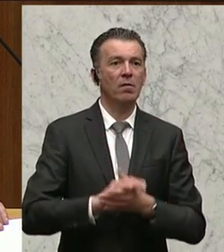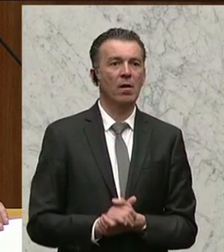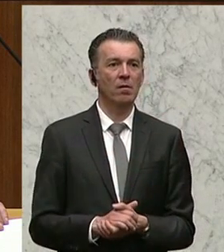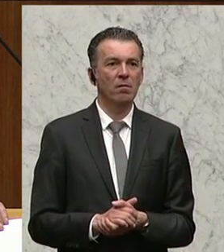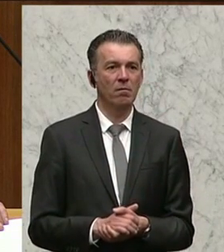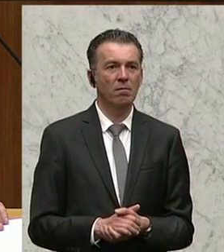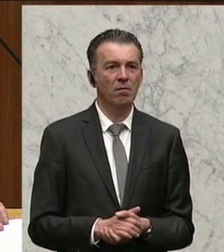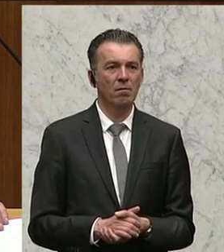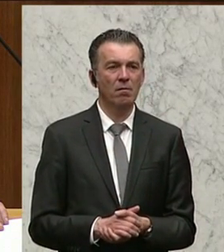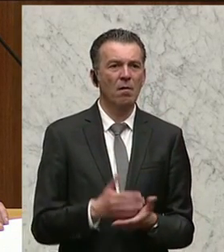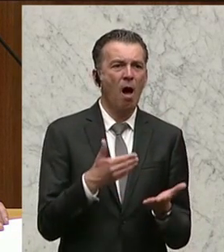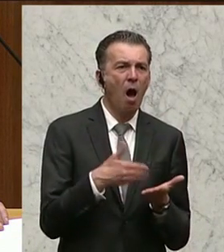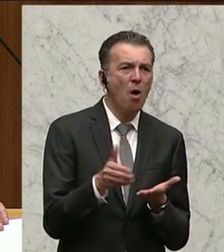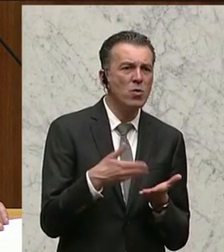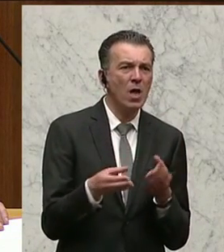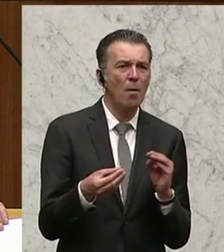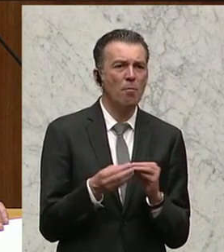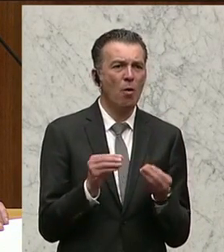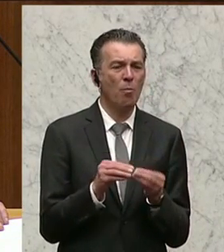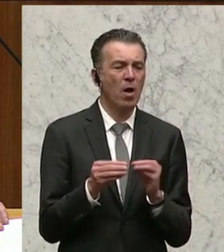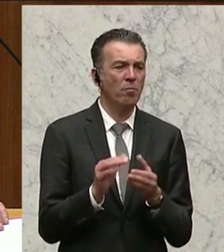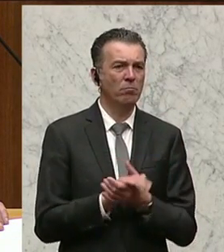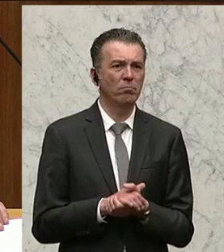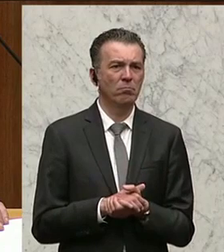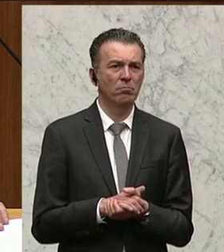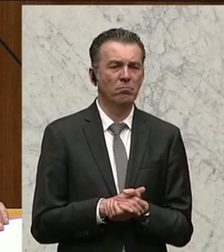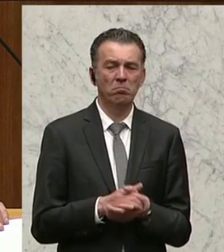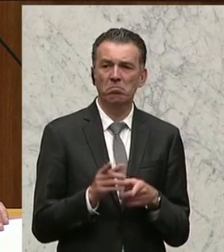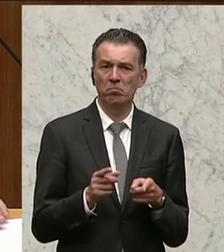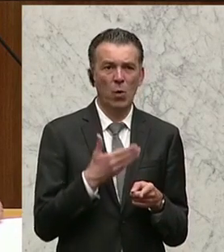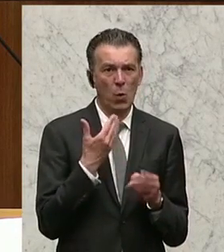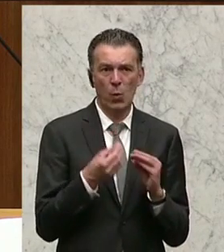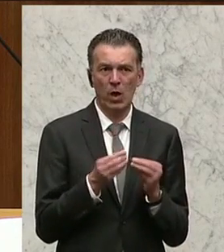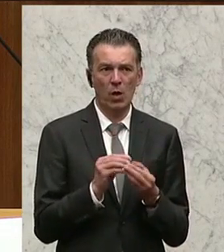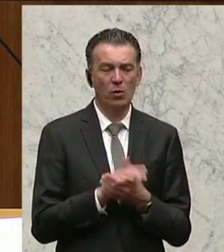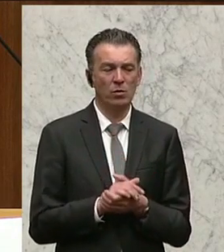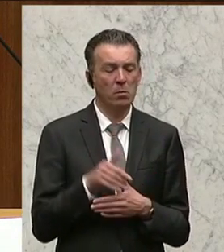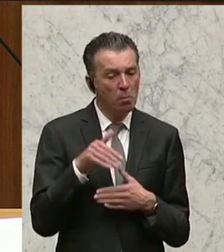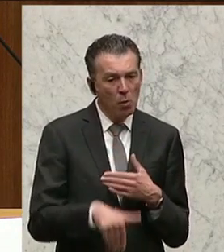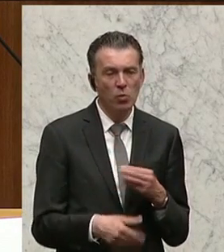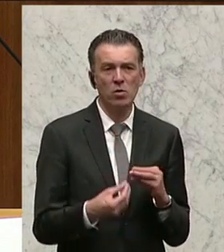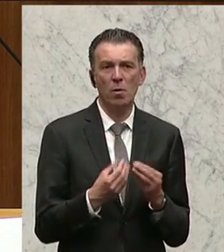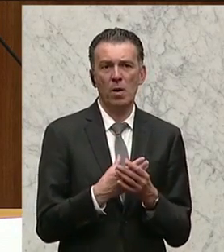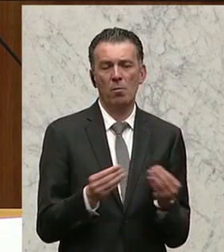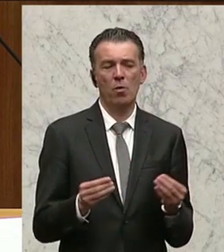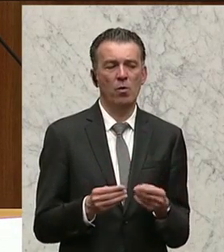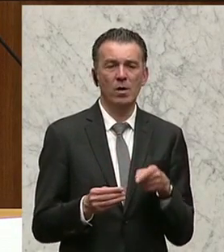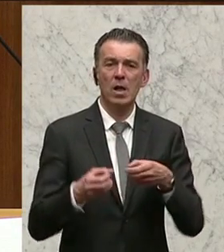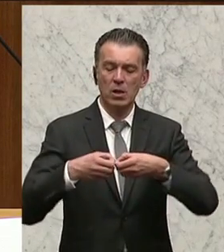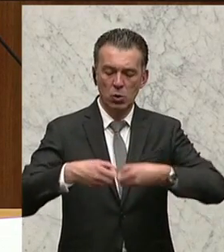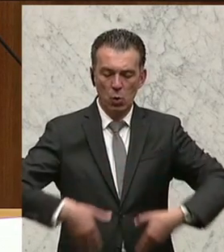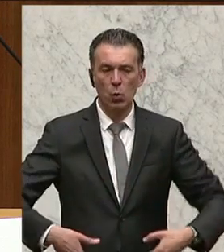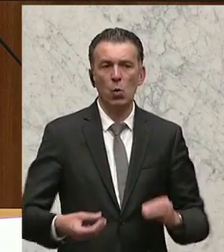Also dieses ganz massive Ausgabenproblem haben wir in keinster Weise im Griff. Das müssen wir aber in den Griff bekommen. Das ist nämlich ein